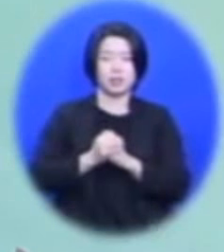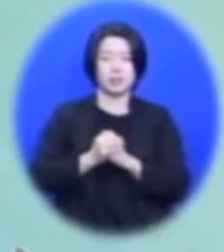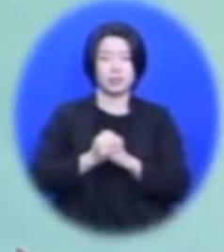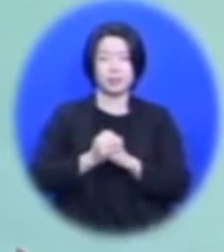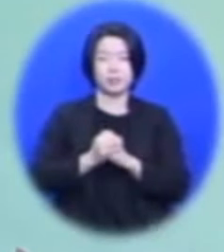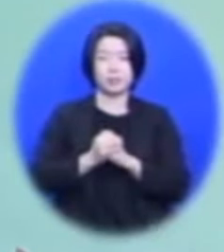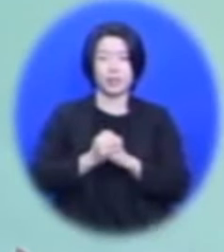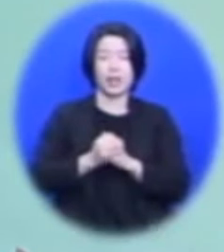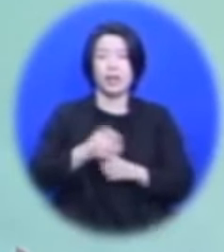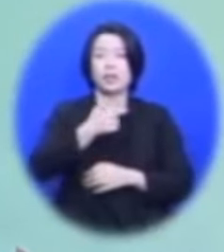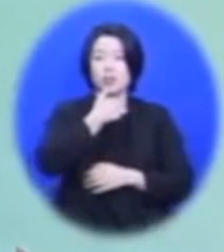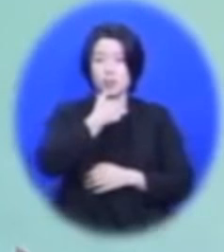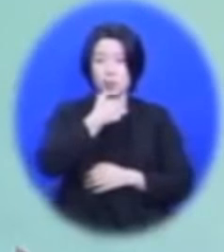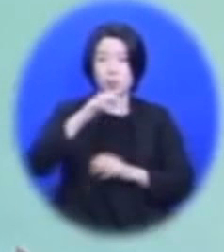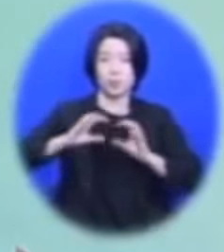로마가